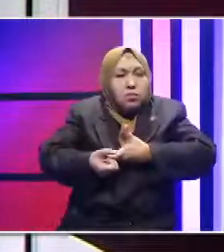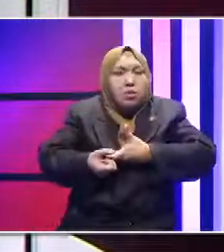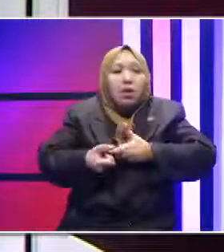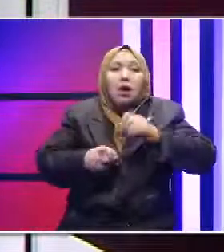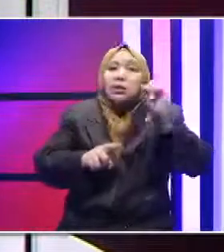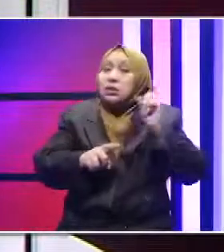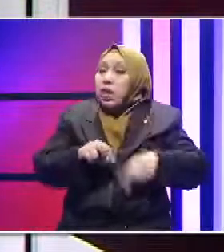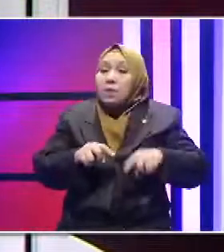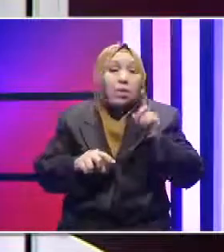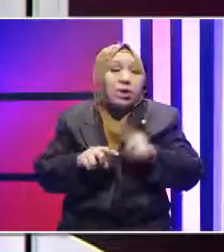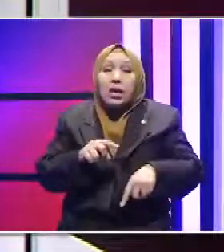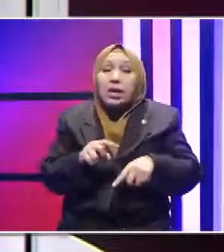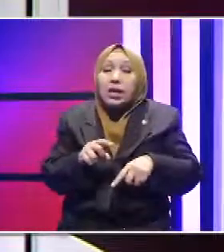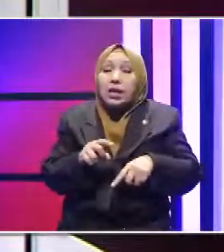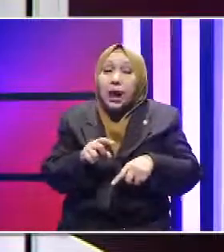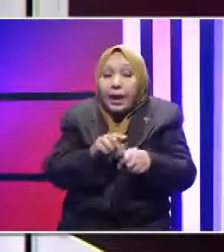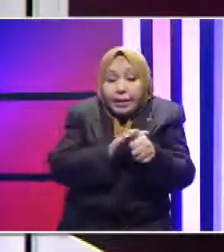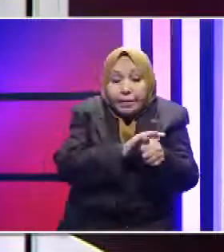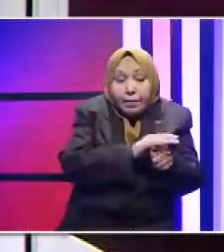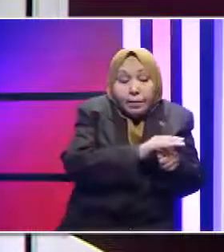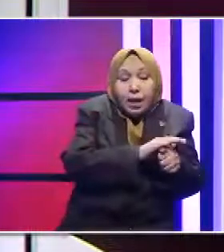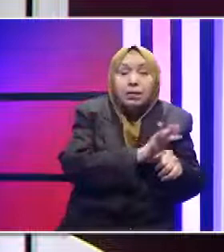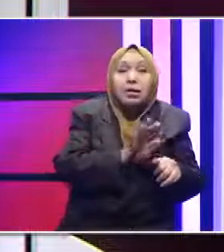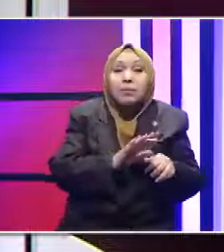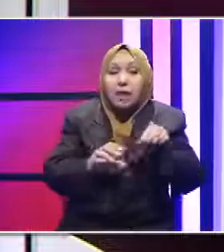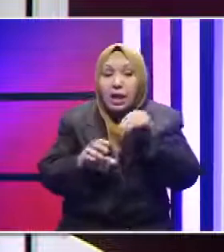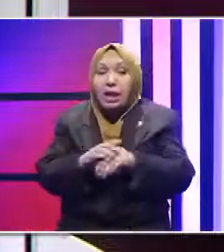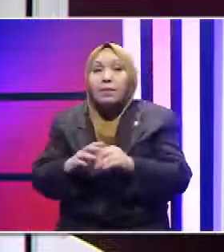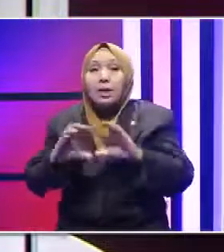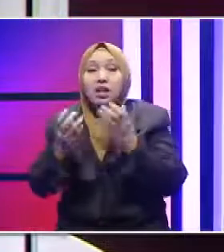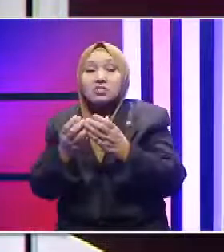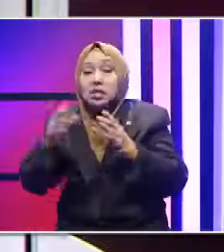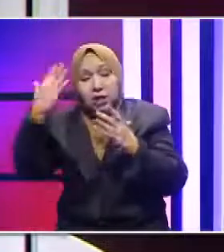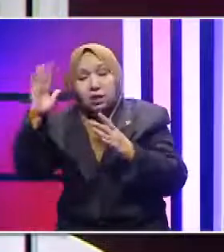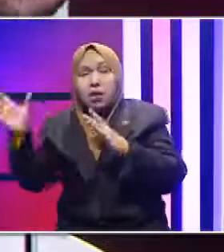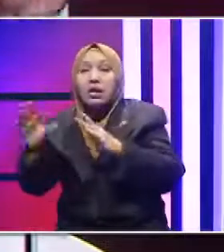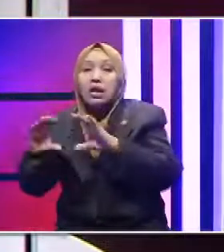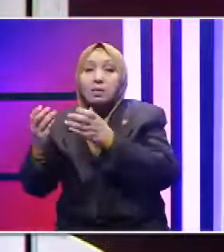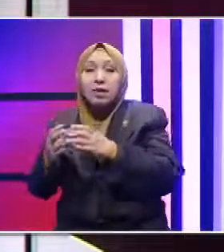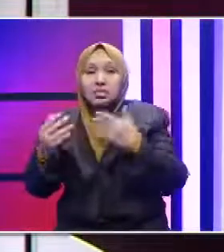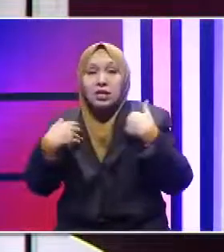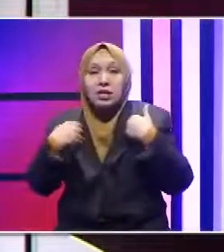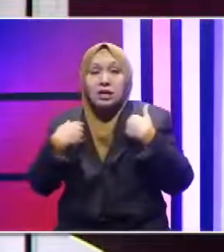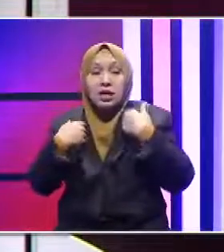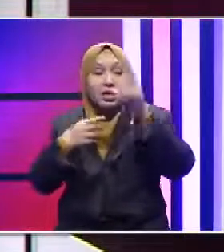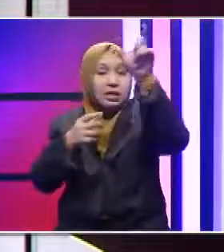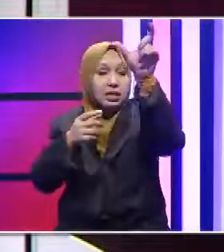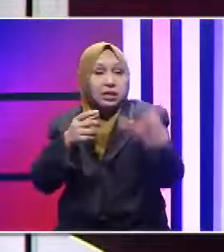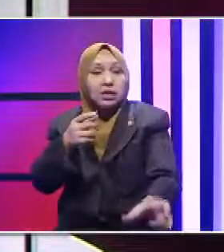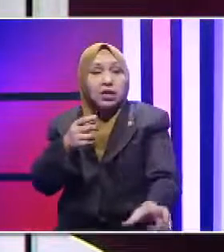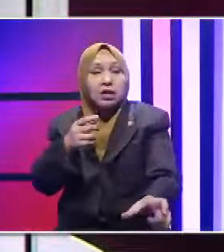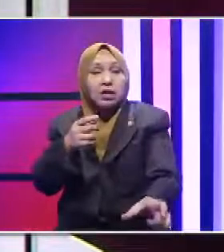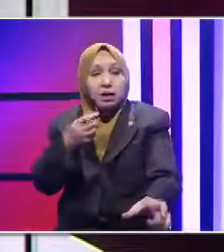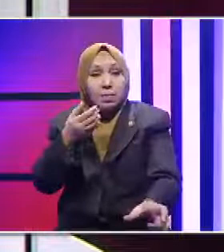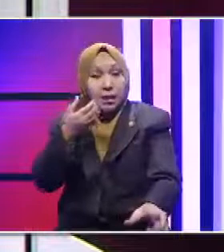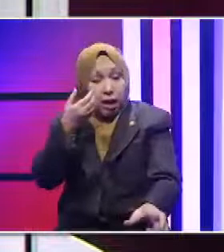Ustaz. Tak boleh nak menyelinap. Yeah. Ha, dia kalau kat dalam kelas kan, kalau Ustaz tak tahulah Ustaz kan, dulu kalau ada kelas ada tiang kan. Betul. Biasanya kalau nak